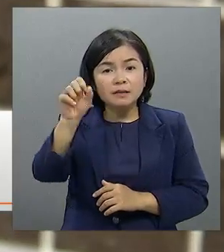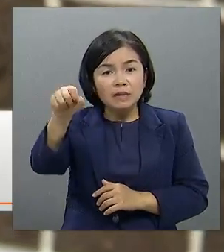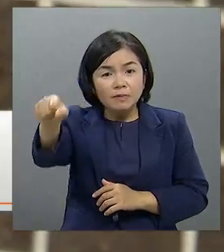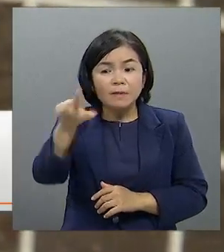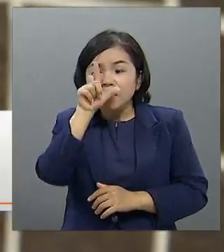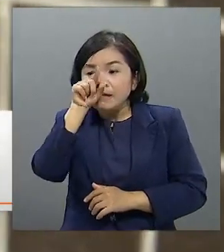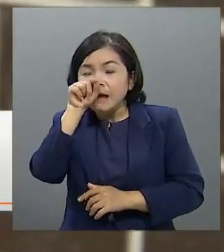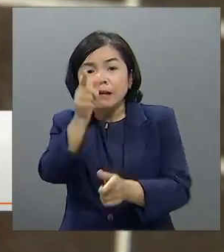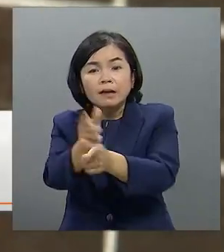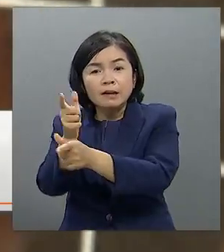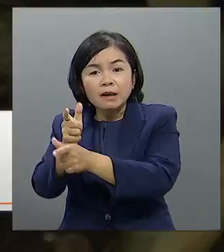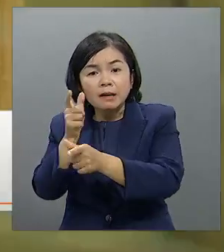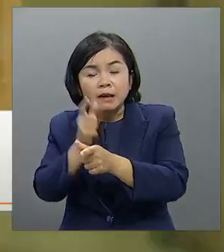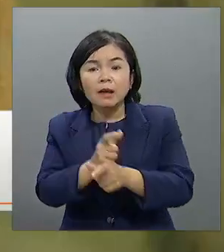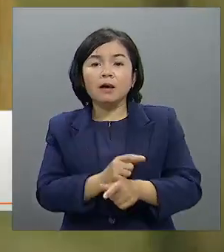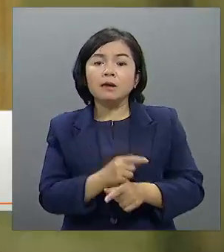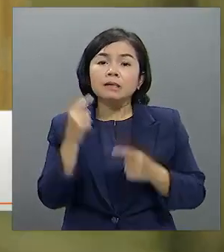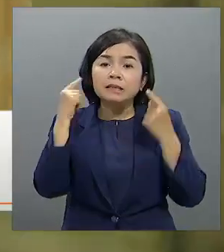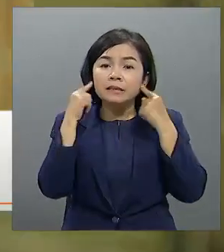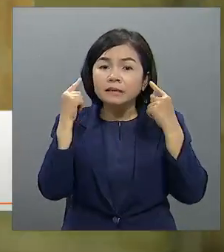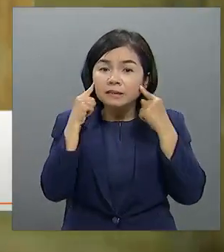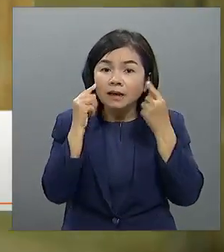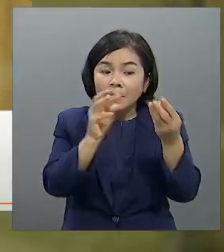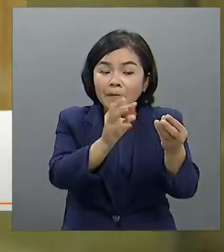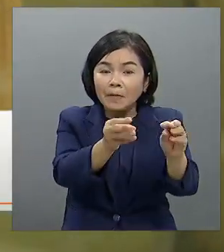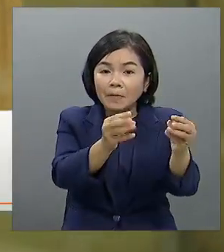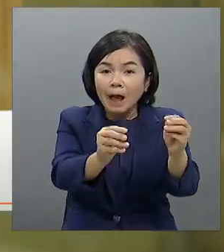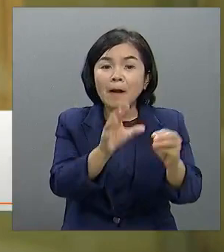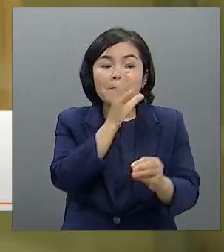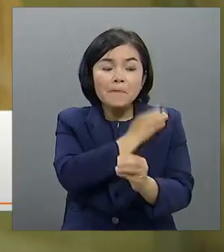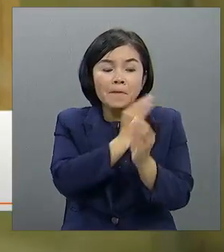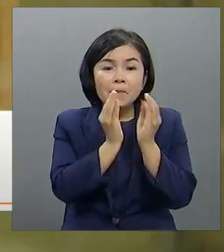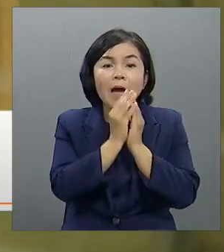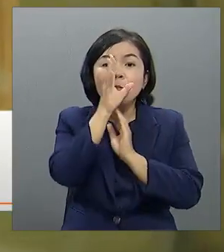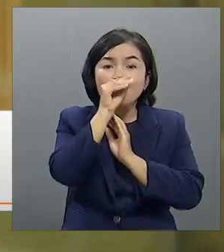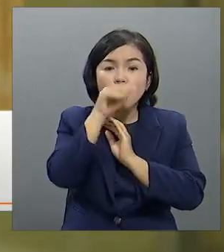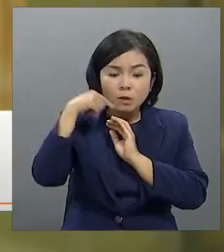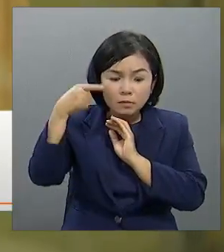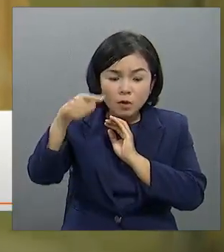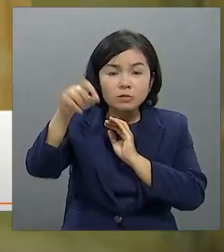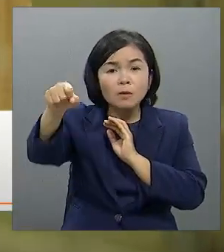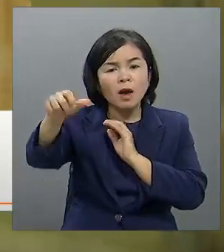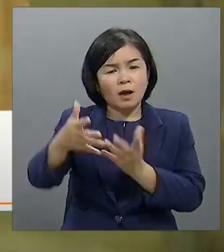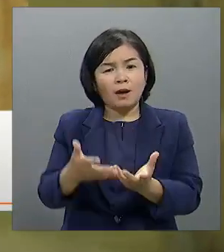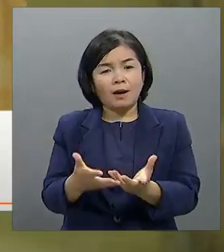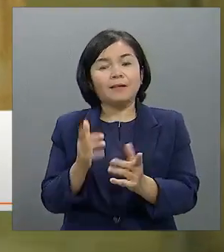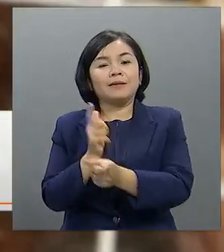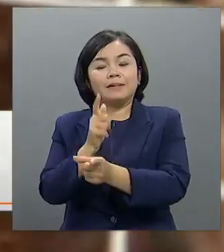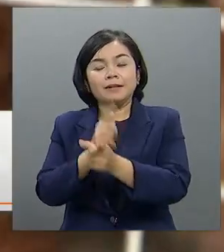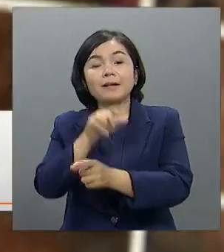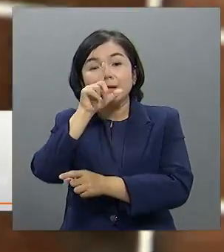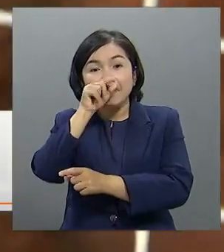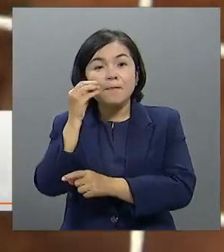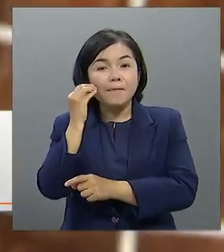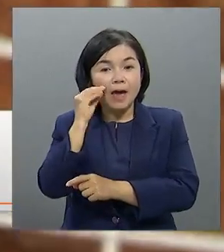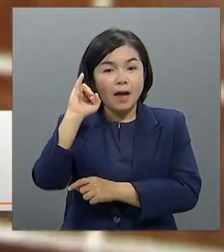งบแล้วเราฟังเนี่ยก็เริ่มจะอินแล้วเหมือนกันนะครับแอบนิ่งตามเลยฟาร์มเลี้ยงไก่แห่งนี้อยู่ในพื้นที่บ้านไซทองอำเภอวังน้ำเขียว